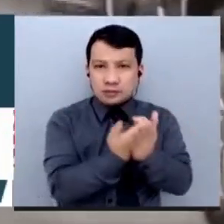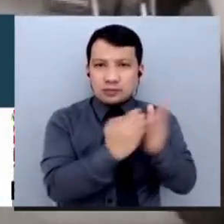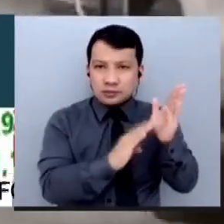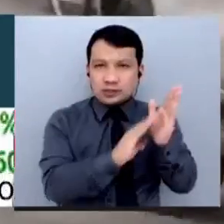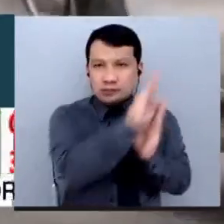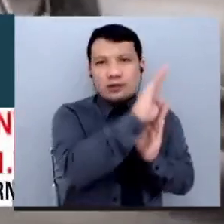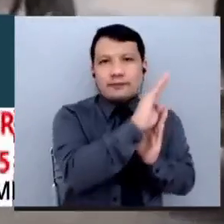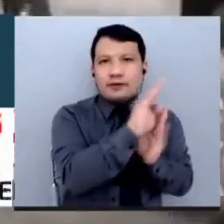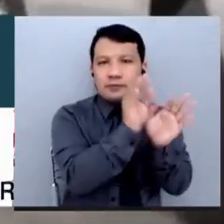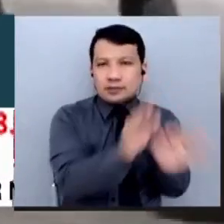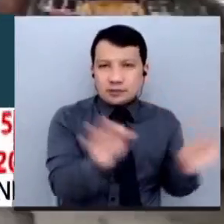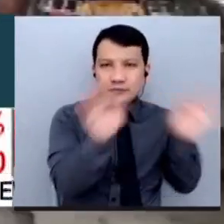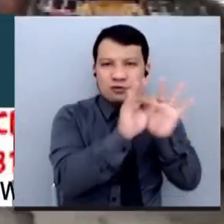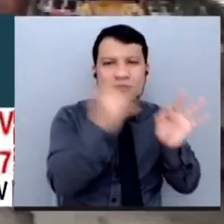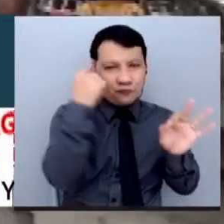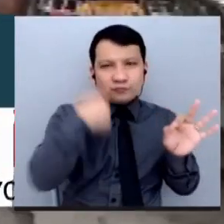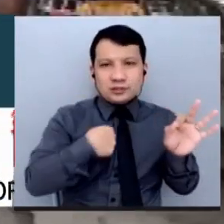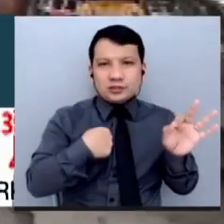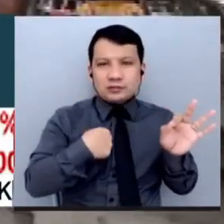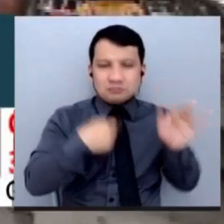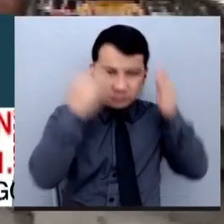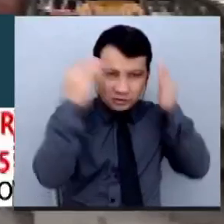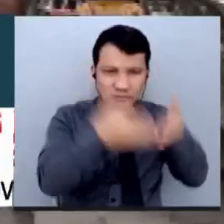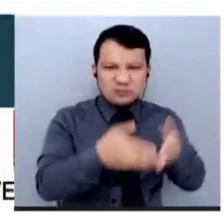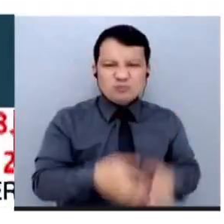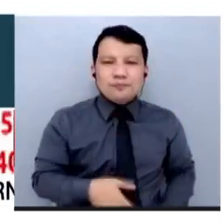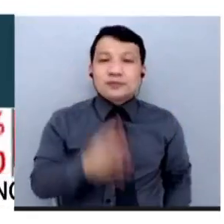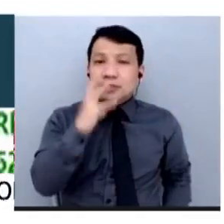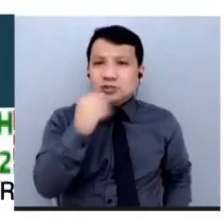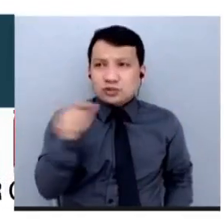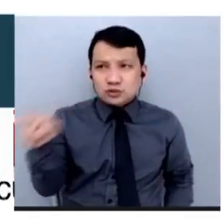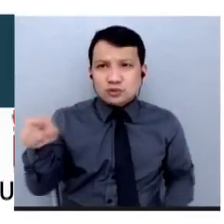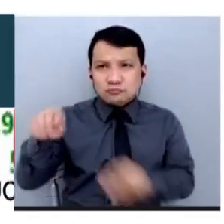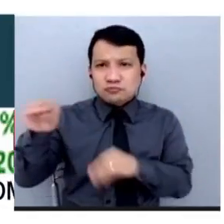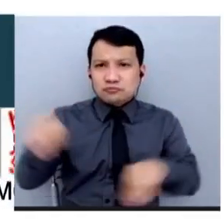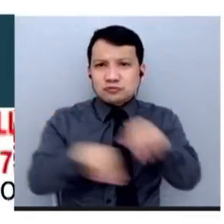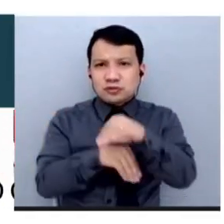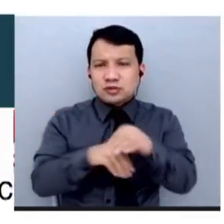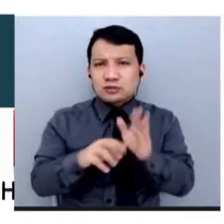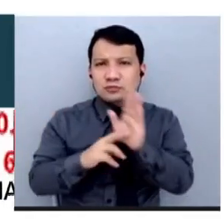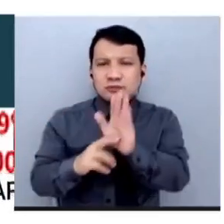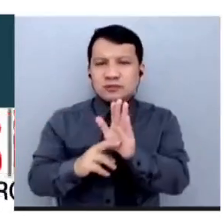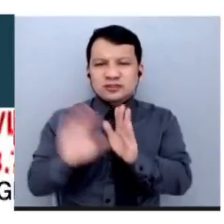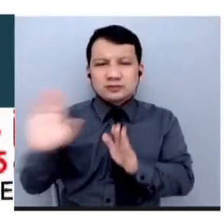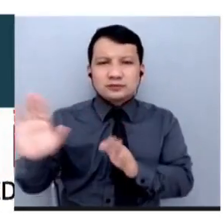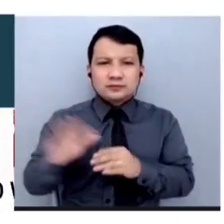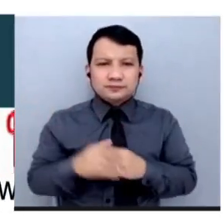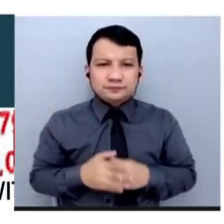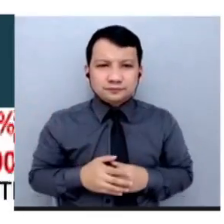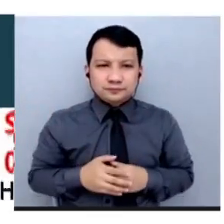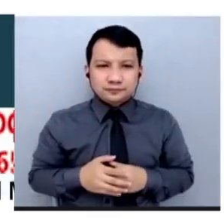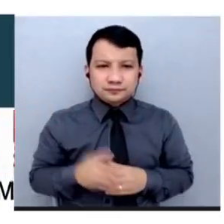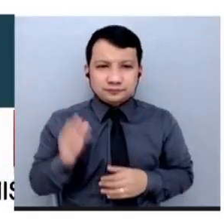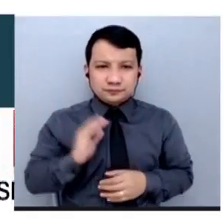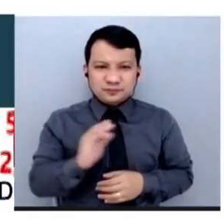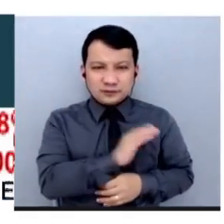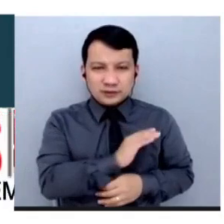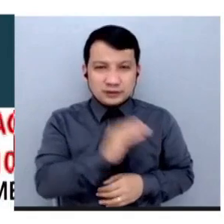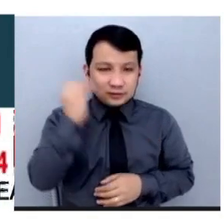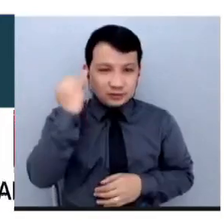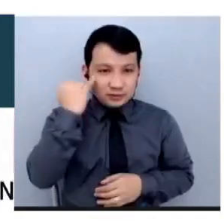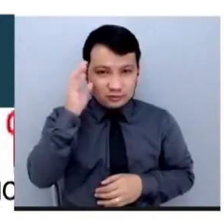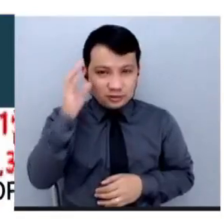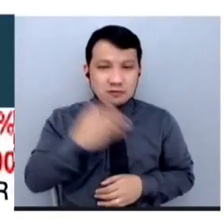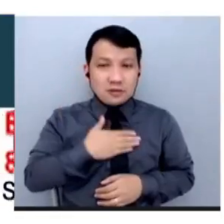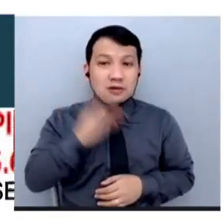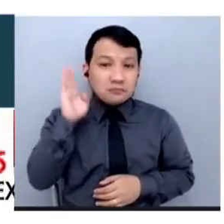the most important. Mm-hmm. Sino po yung tatakbo in your place? Si Congressman John Ray, my brother.